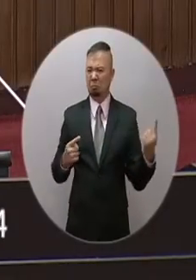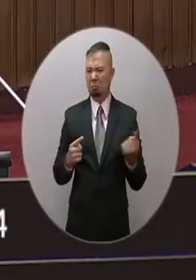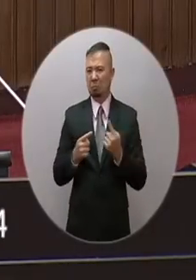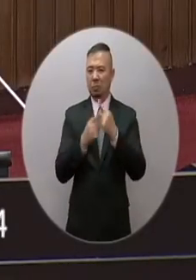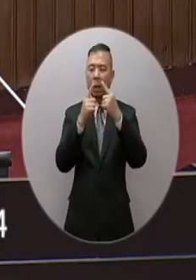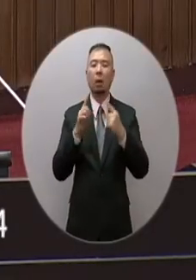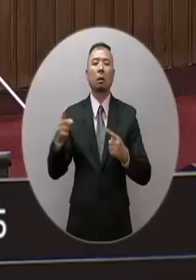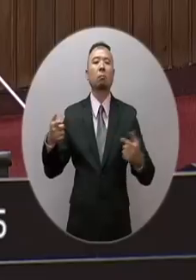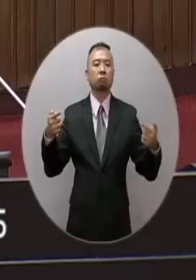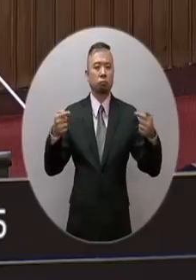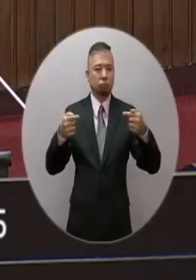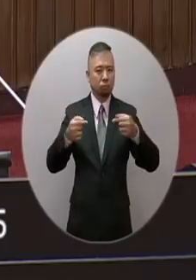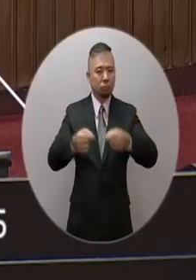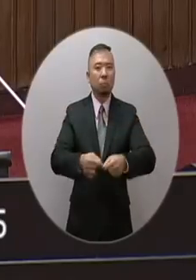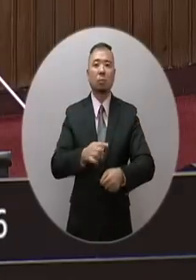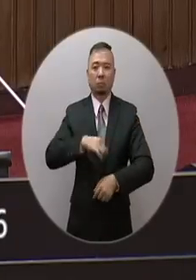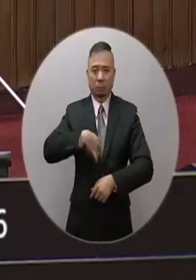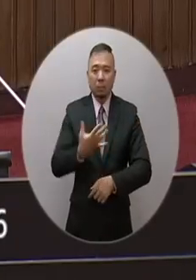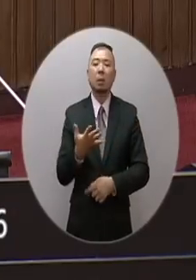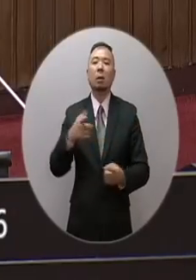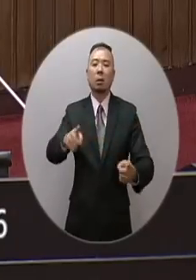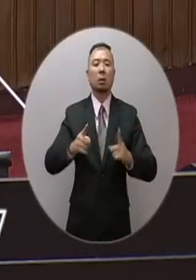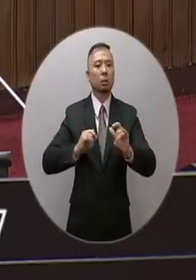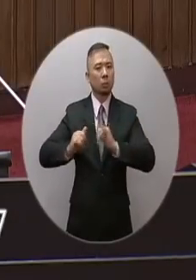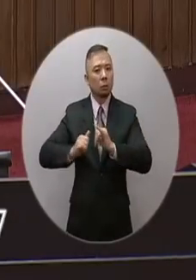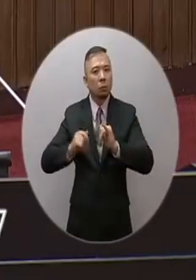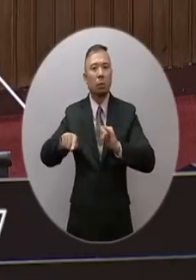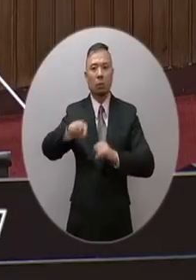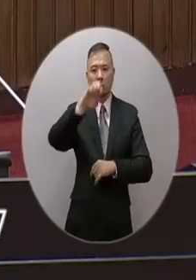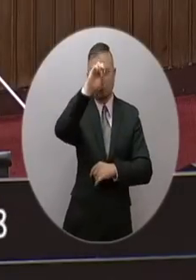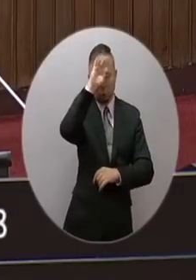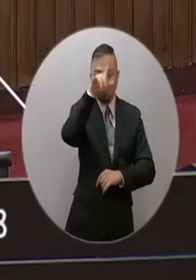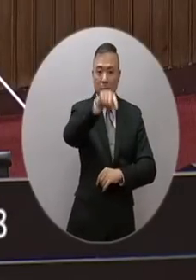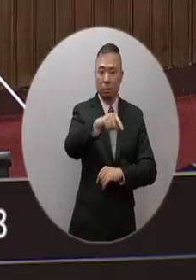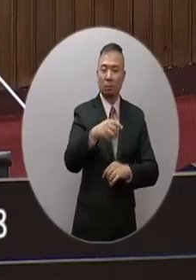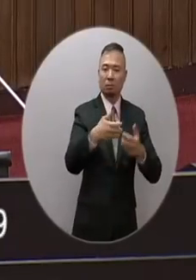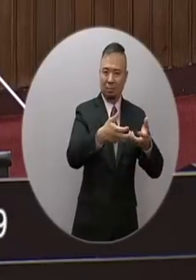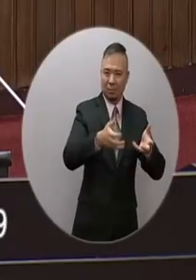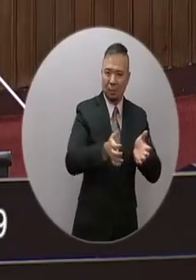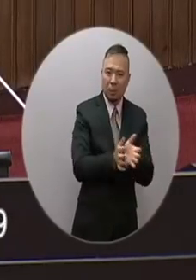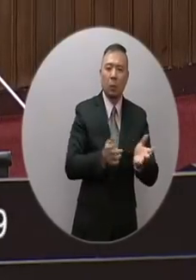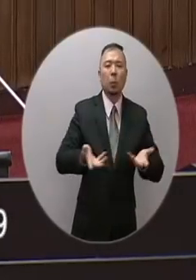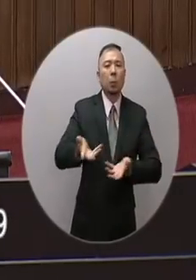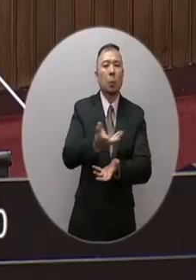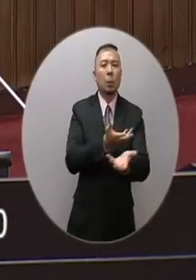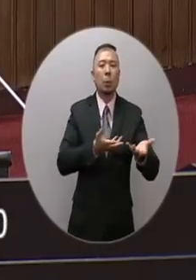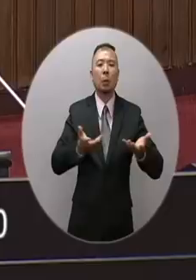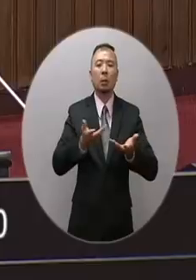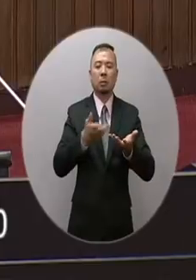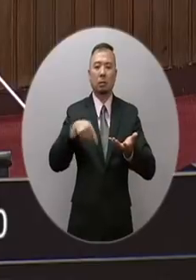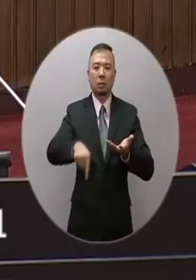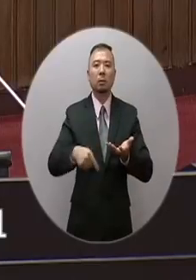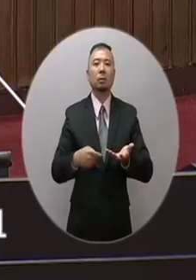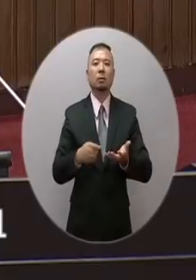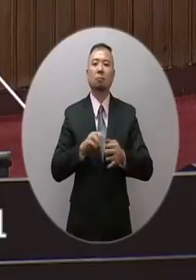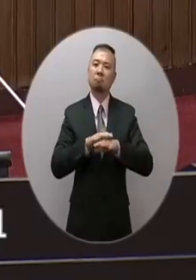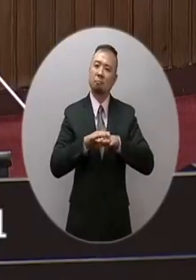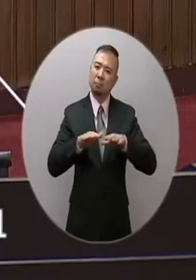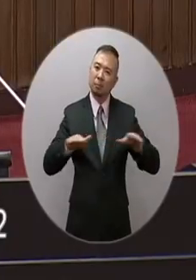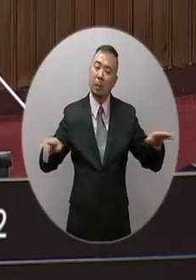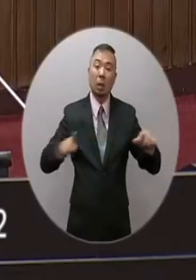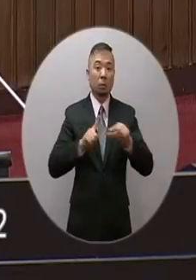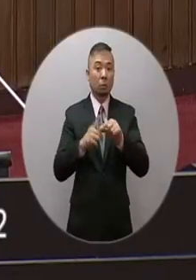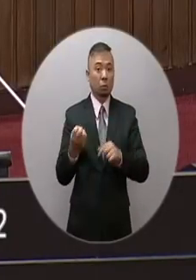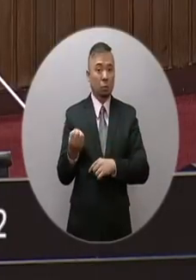于超越的和谐、社会的团结。血缘论宗是两岸的期待，中华文